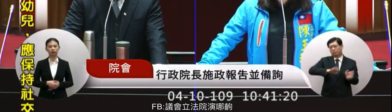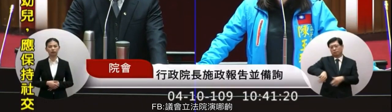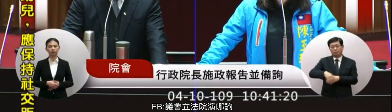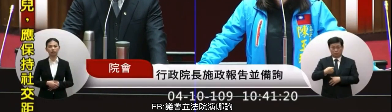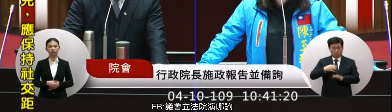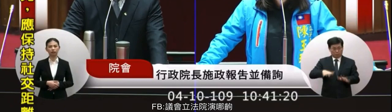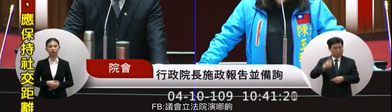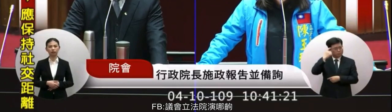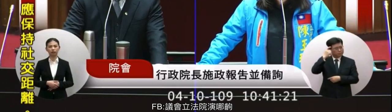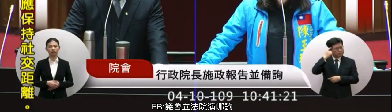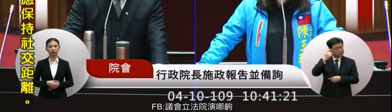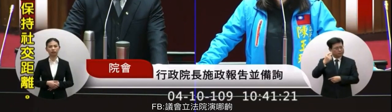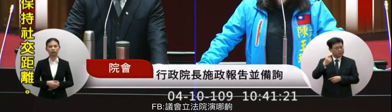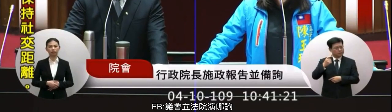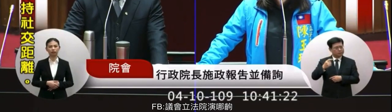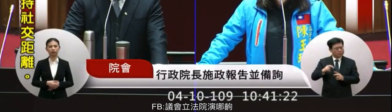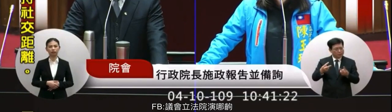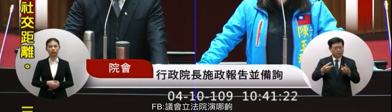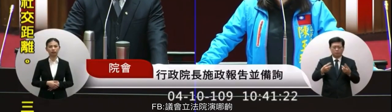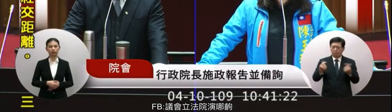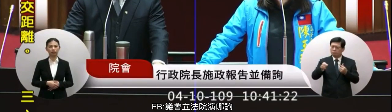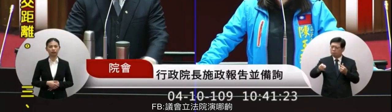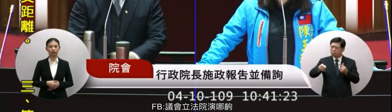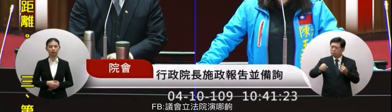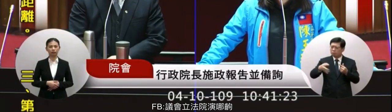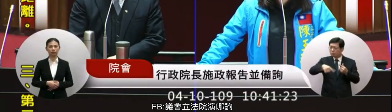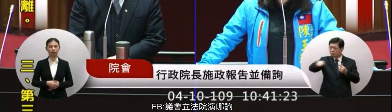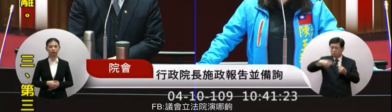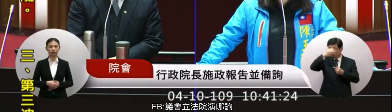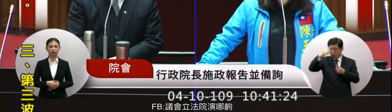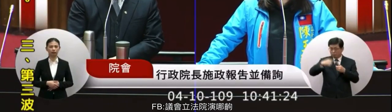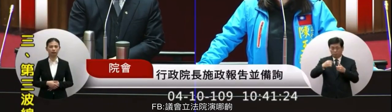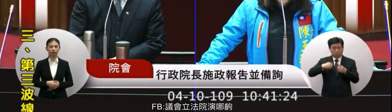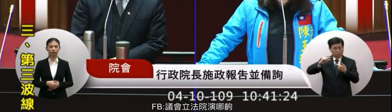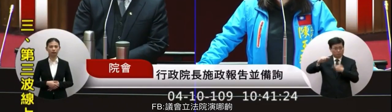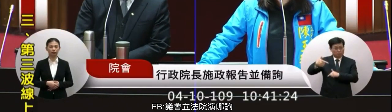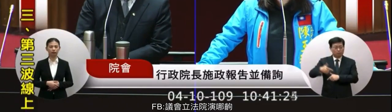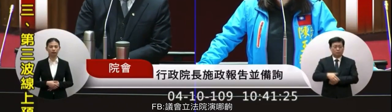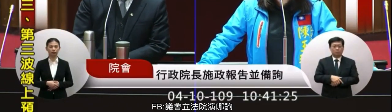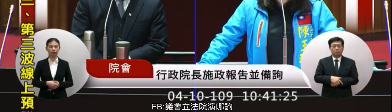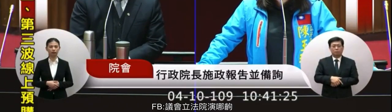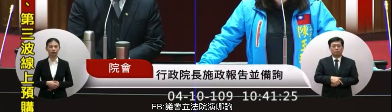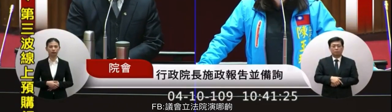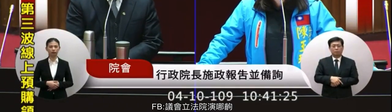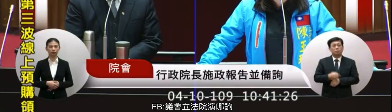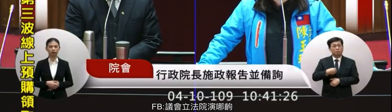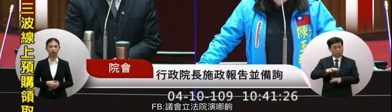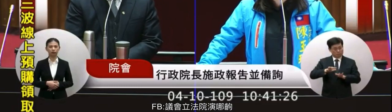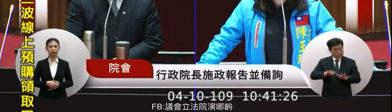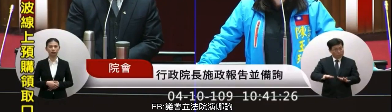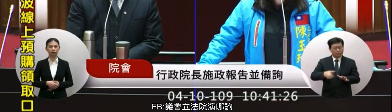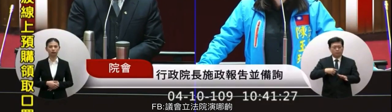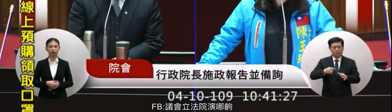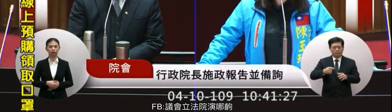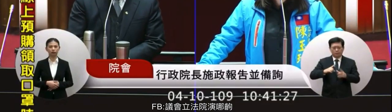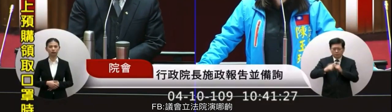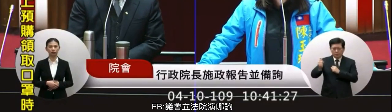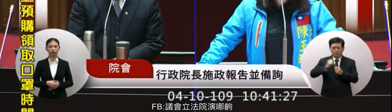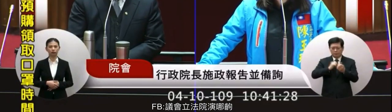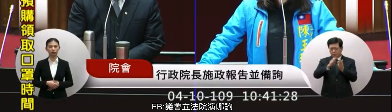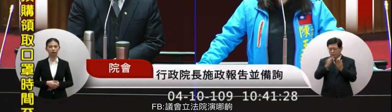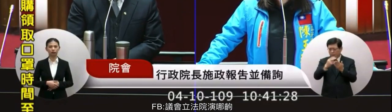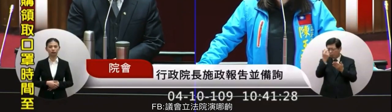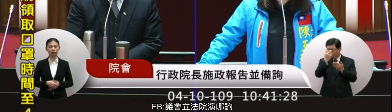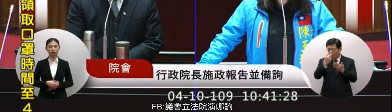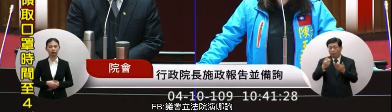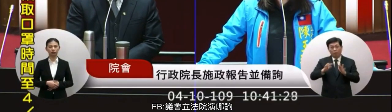我就开始思考说，为什么这些人的一些想法跟我有这么大的不一样哈？然后，所以我就回去翻了一下